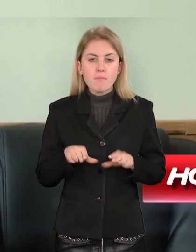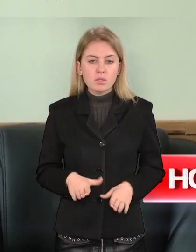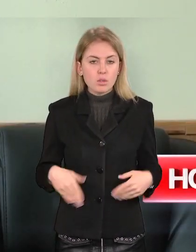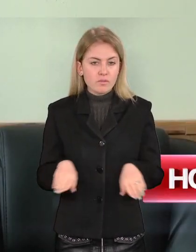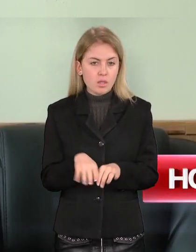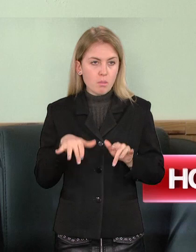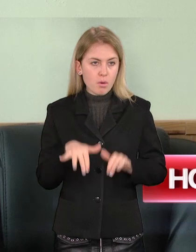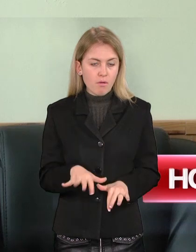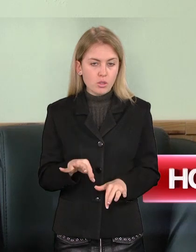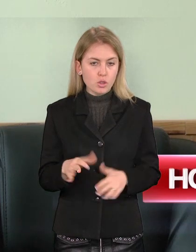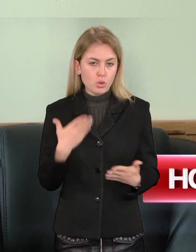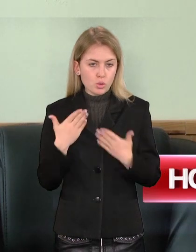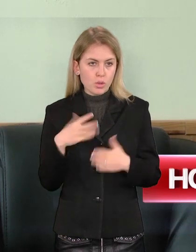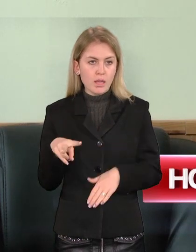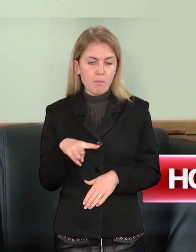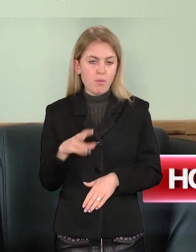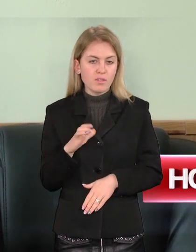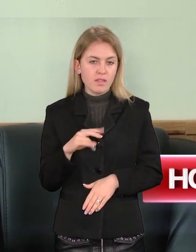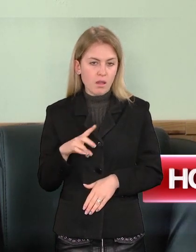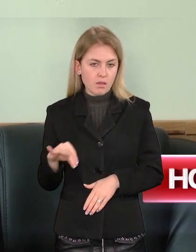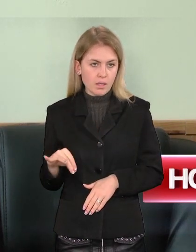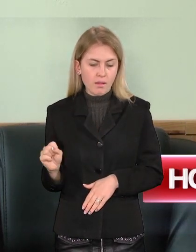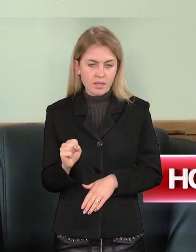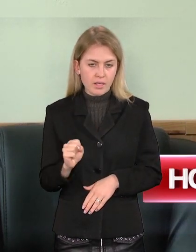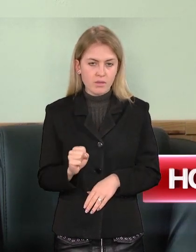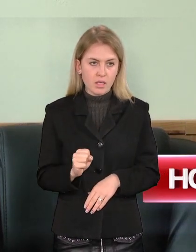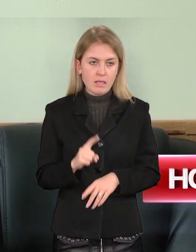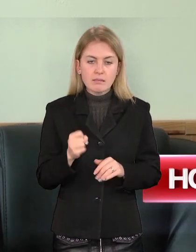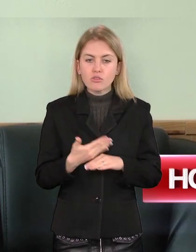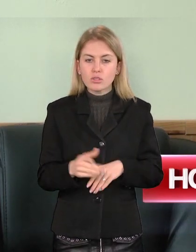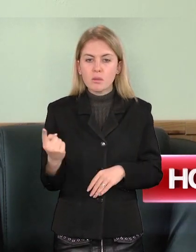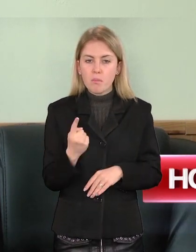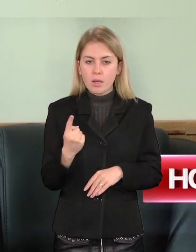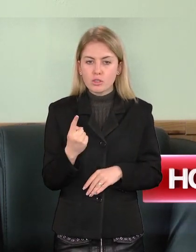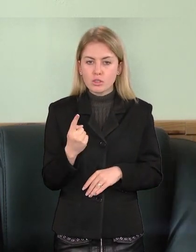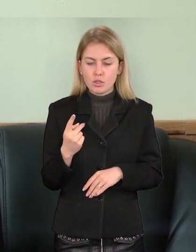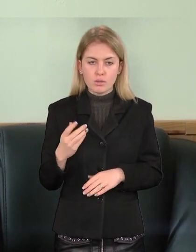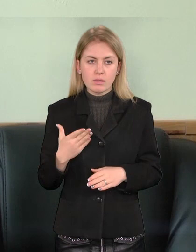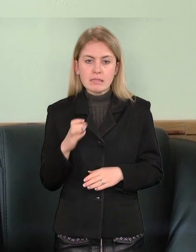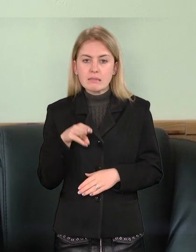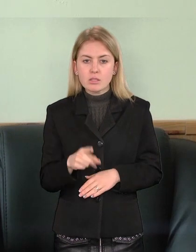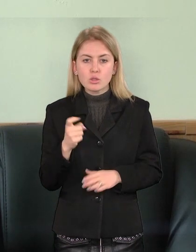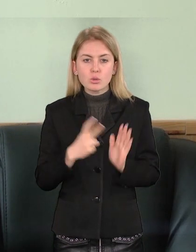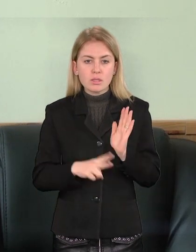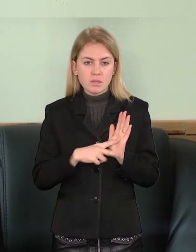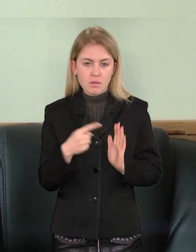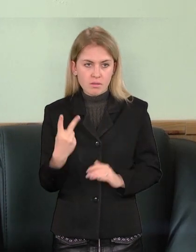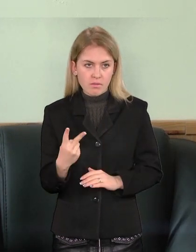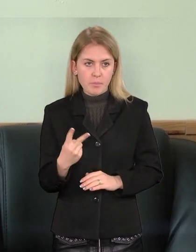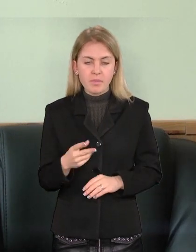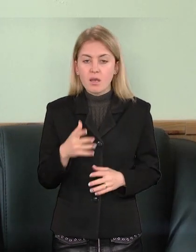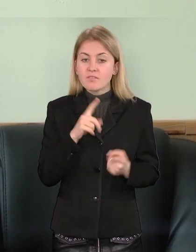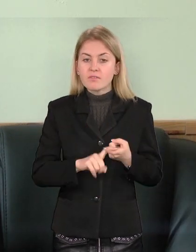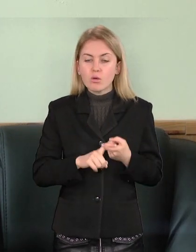закрити провадження у справі відносно Липової Світлани Андріївни за частиною 1-2 статті 172-7 КУПАП у зв'язку з закінченням